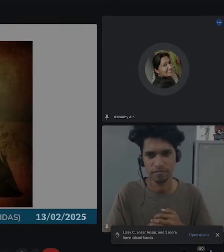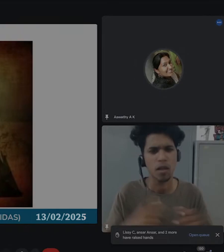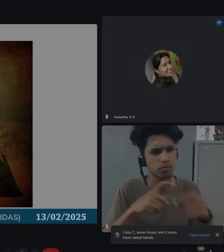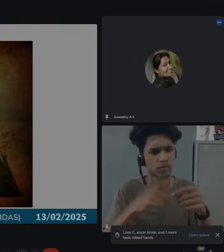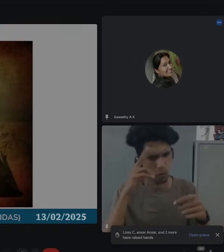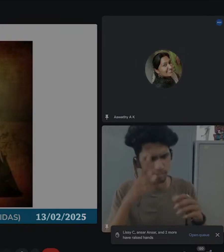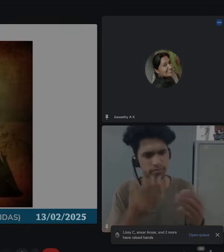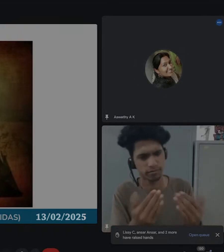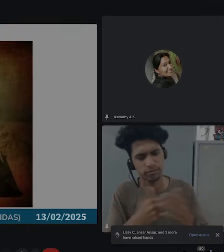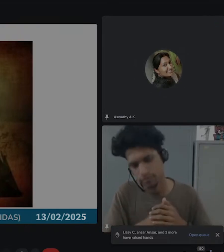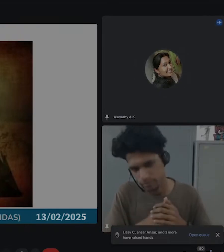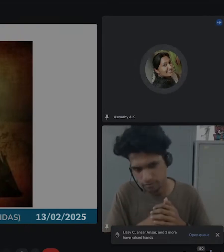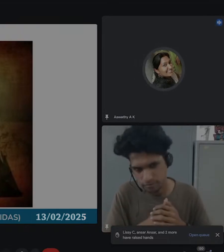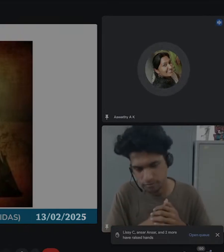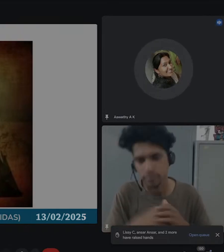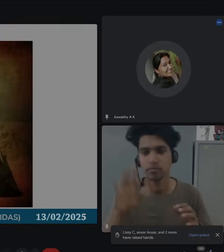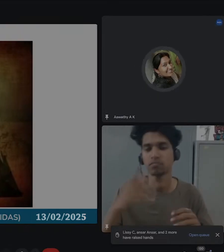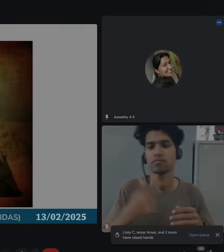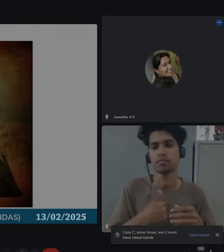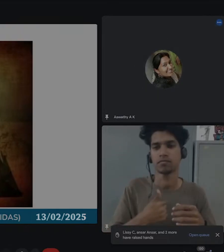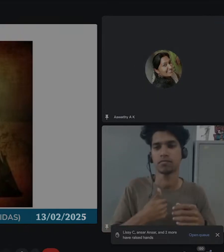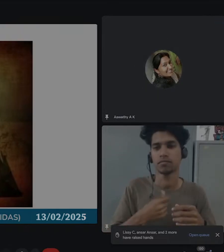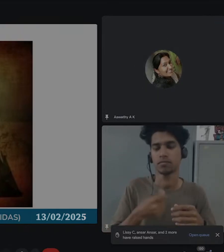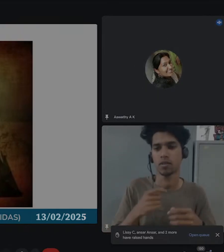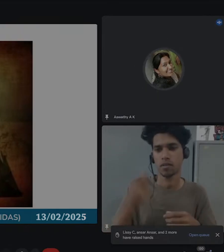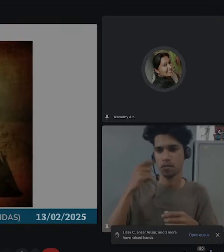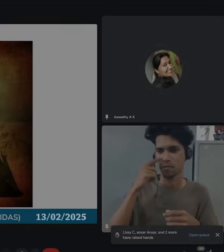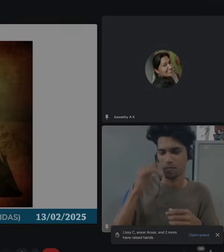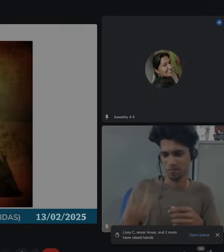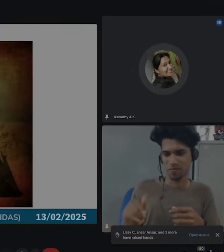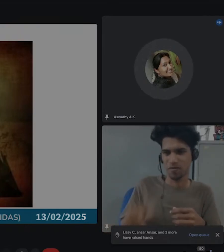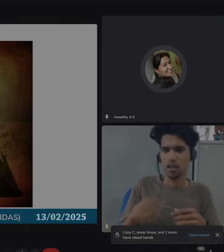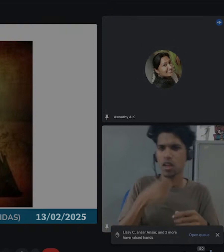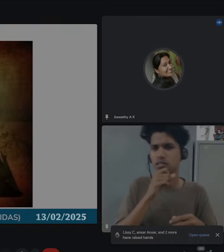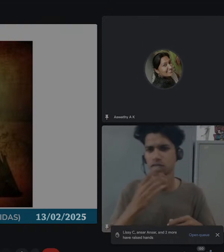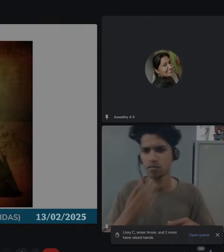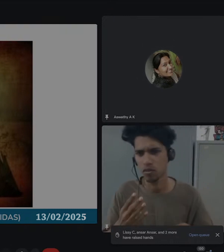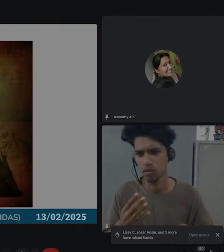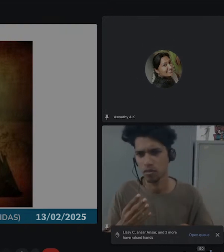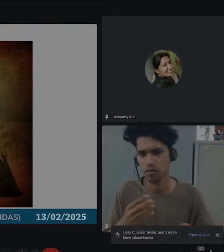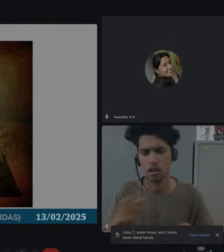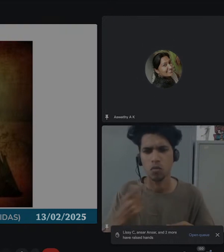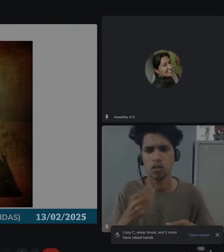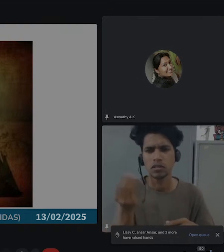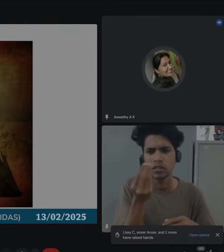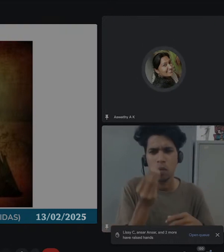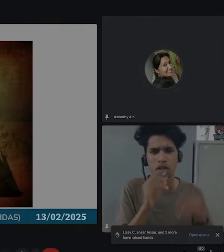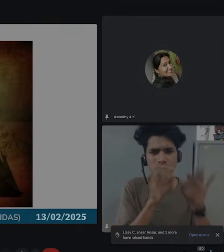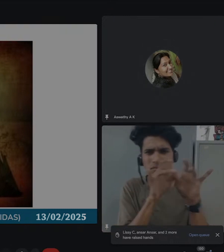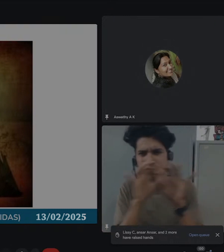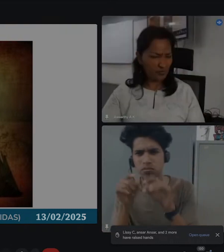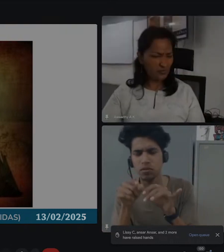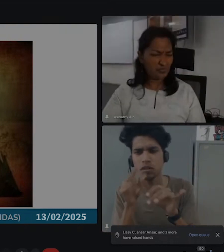ചോദിച്ചോളൂ. എൻ്റെ മോൾക്ക് 4.5 വയസ്സായിട്ടുണ്ട്. അപ്പോൾ അവൾക്ക് സെർട്ടൻ ലെറ്റേഴ്സ് പറയുന്നതിൽ, അതായത് ഇപ്പോൾ